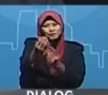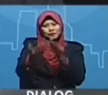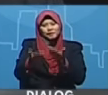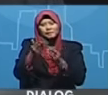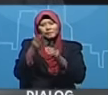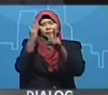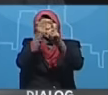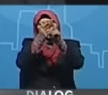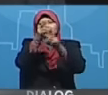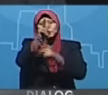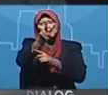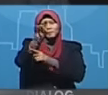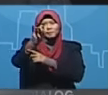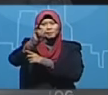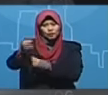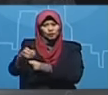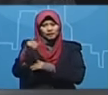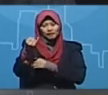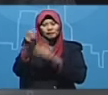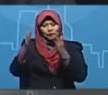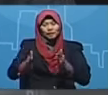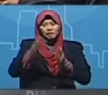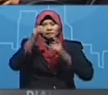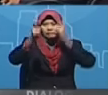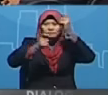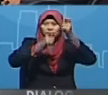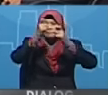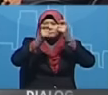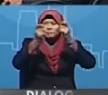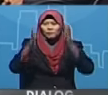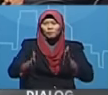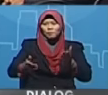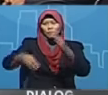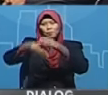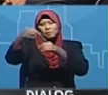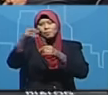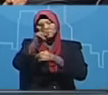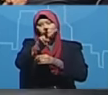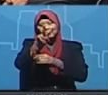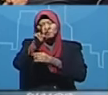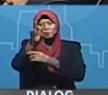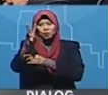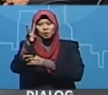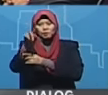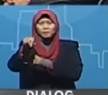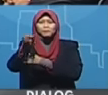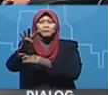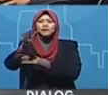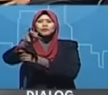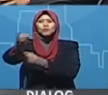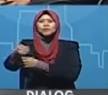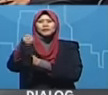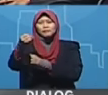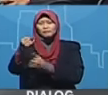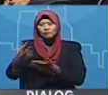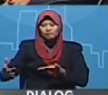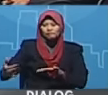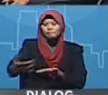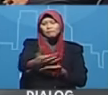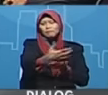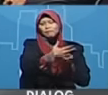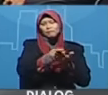28 juta kehadiran pelancong daripada luar, 27.4 juta dan menjana pendapatan negara kita lebih